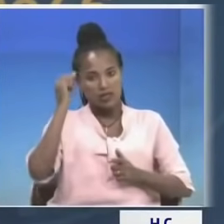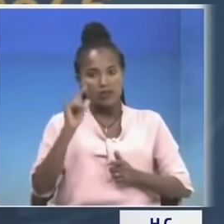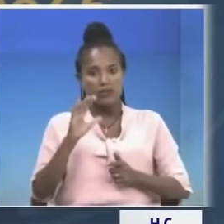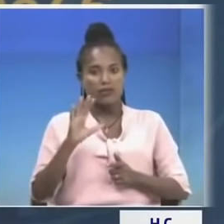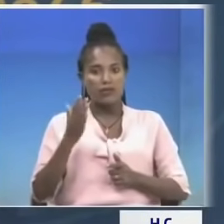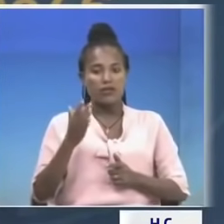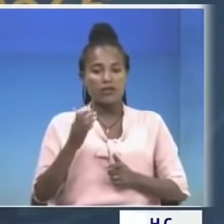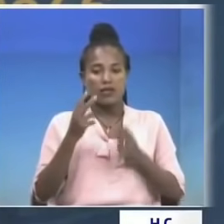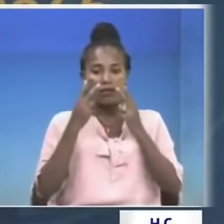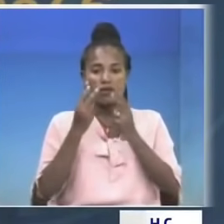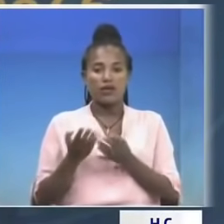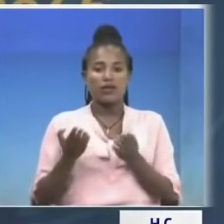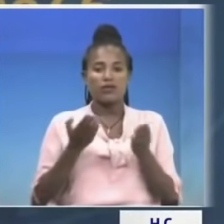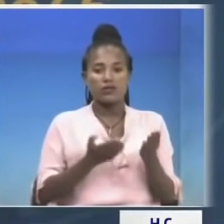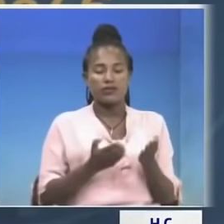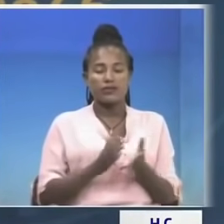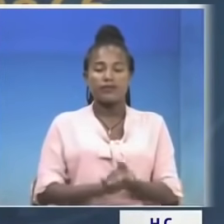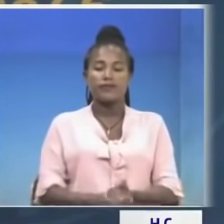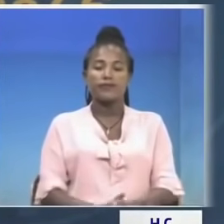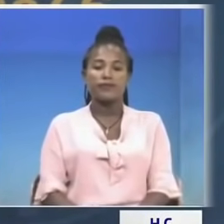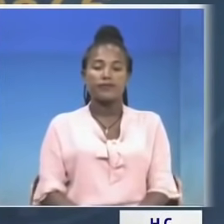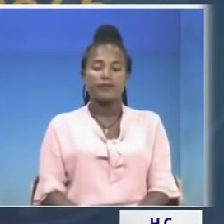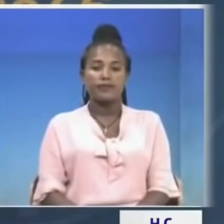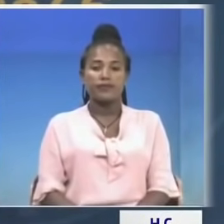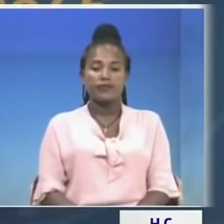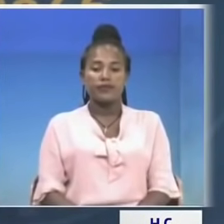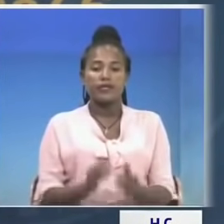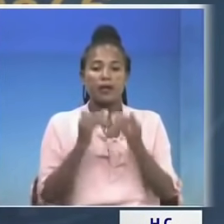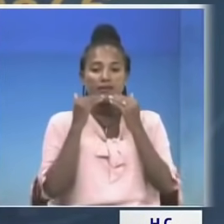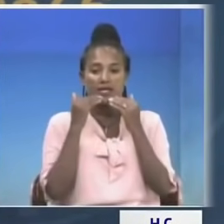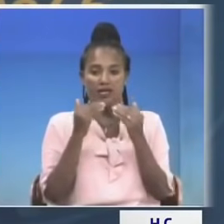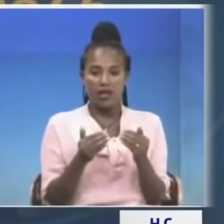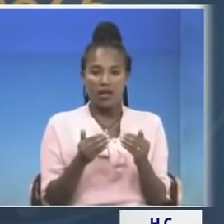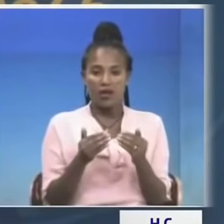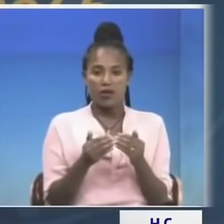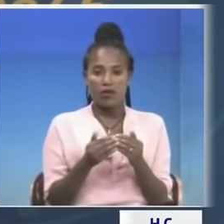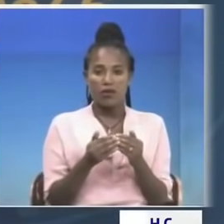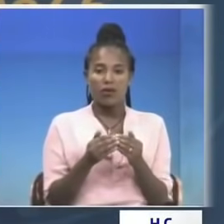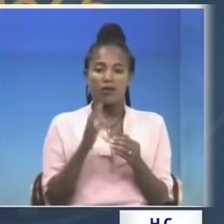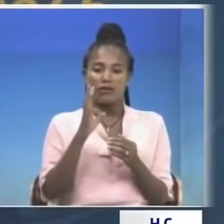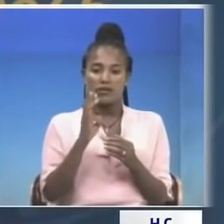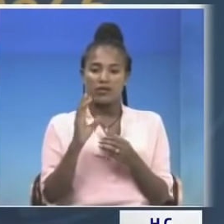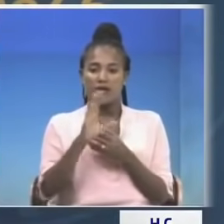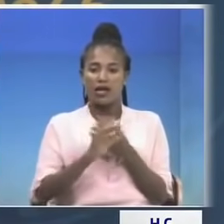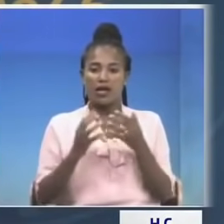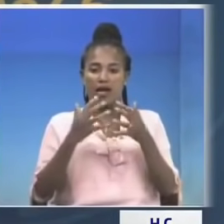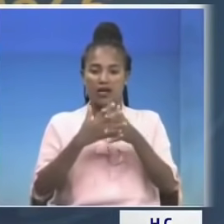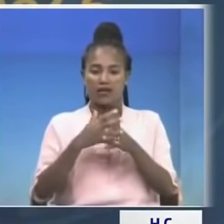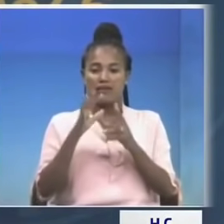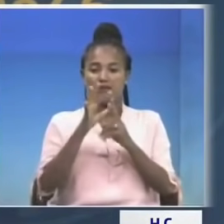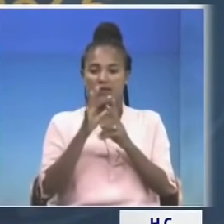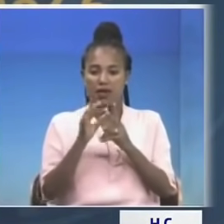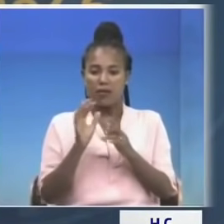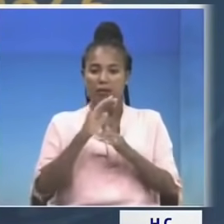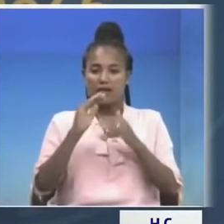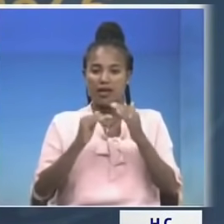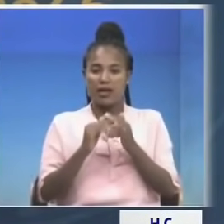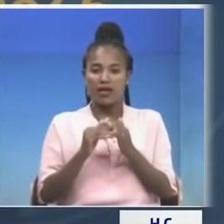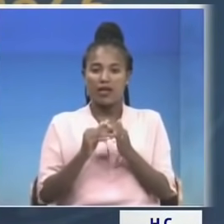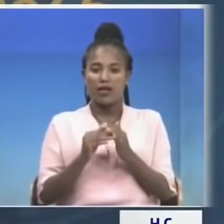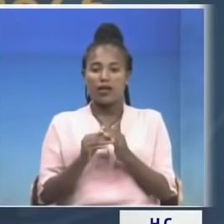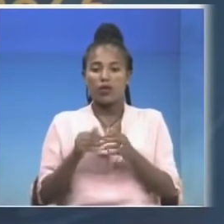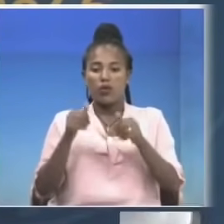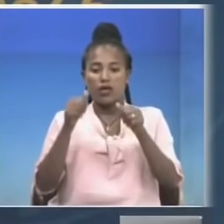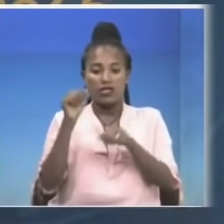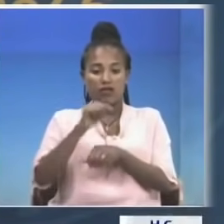እንደሚመስል ለተመልካቾች አድረስ። አመሰግናለሁ። እንግዲህ በስድስተኛው ሀገር አቀፍ ምርጫ በአጠቃላይ ውጤት አሸናፊ